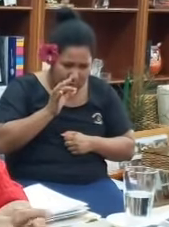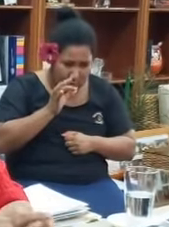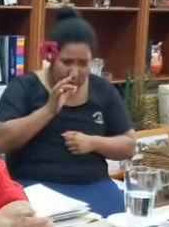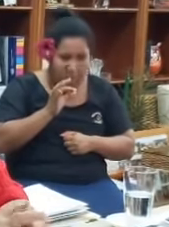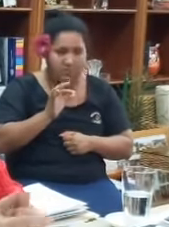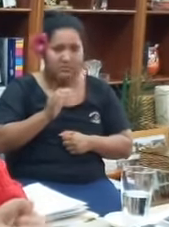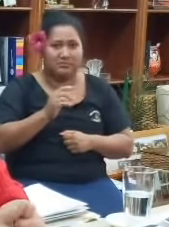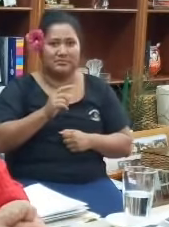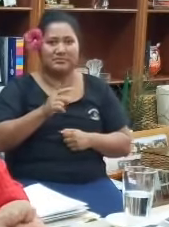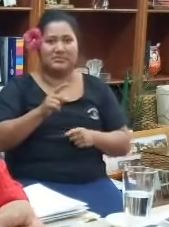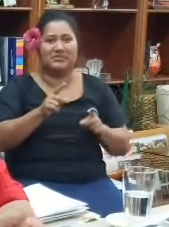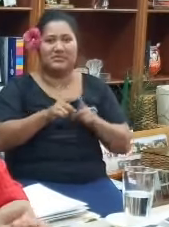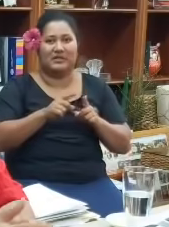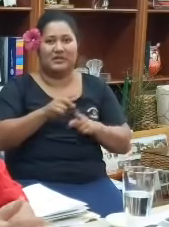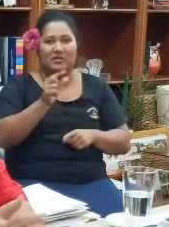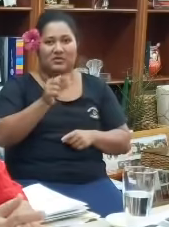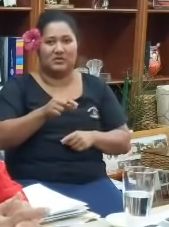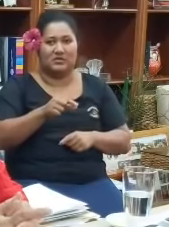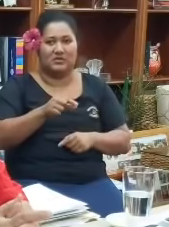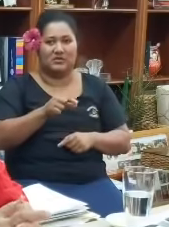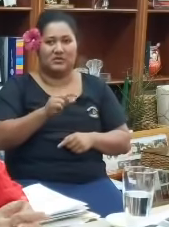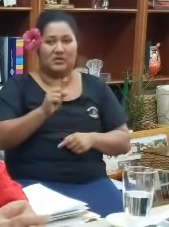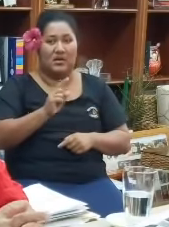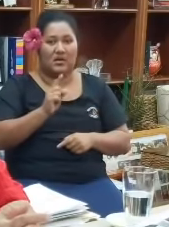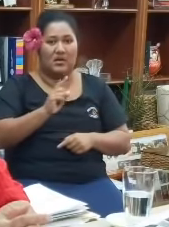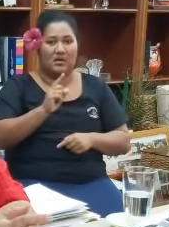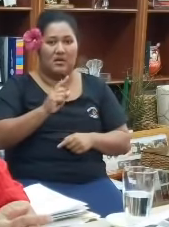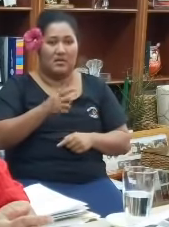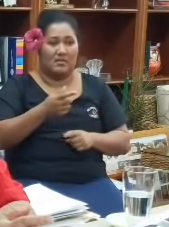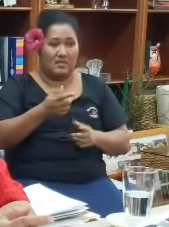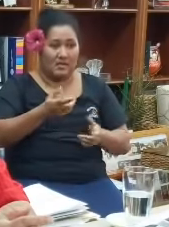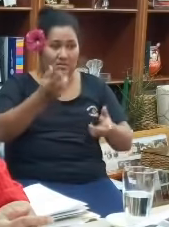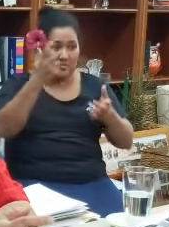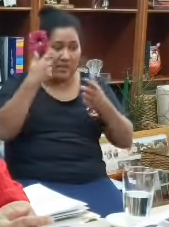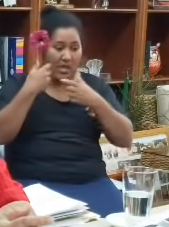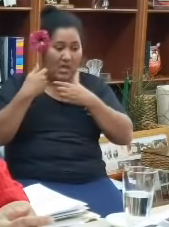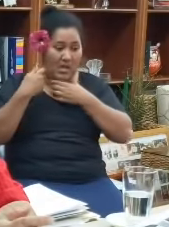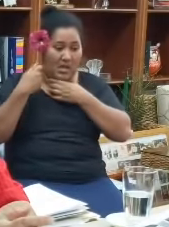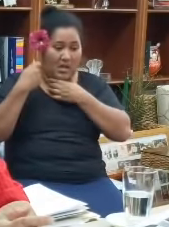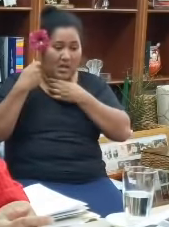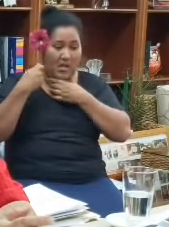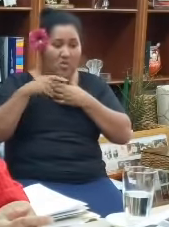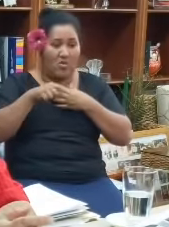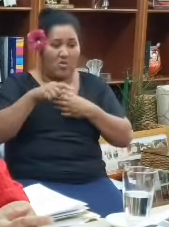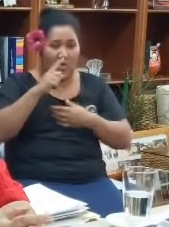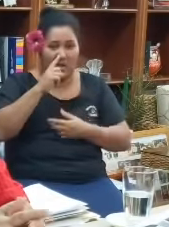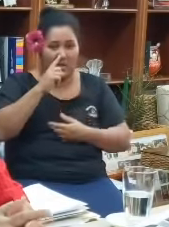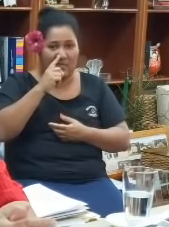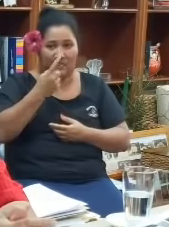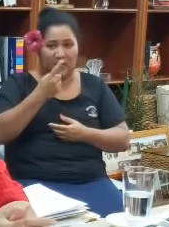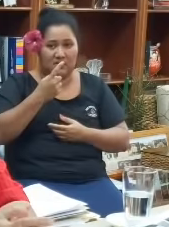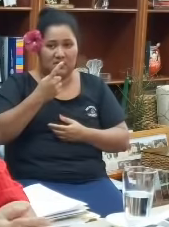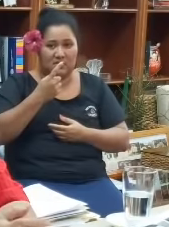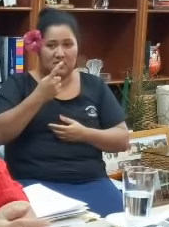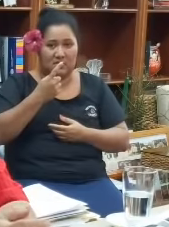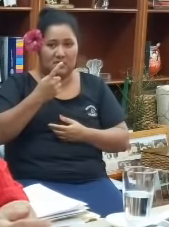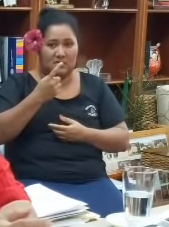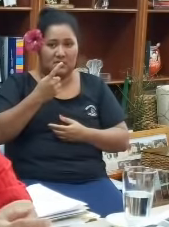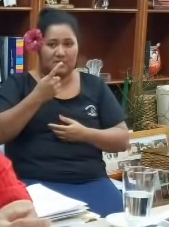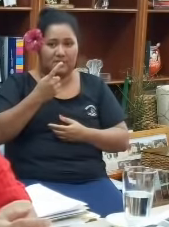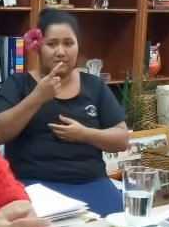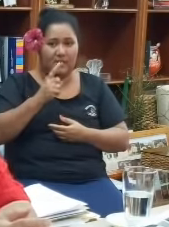to volele ua wa faya ko mai le mai ngoi lo ua wa ele mo faya nga ko al ese mai